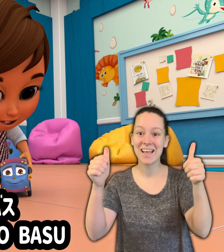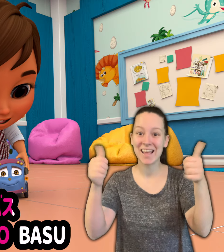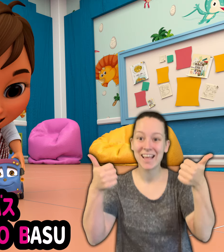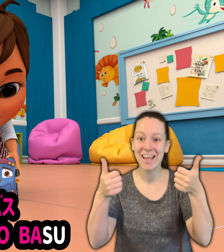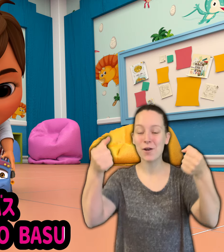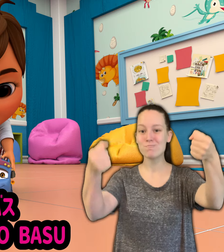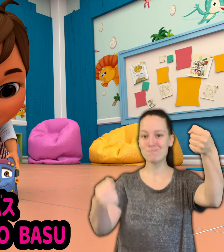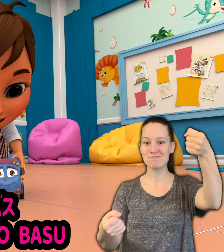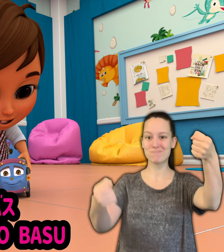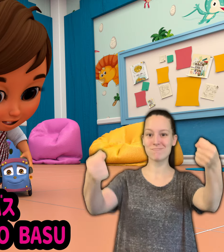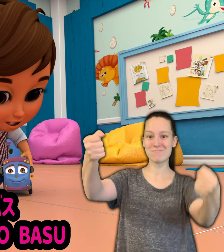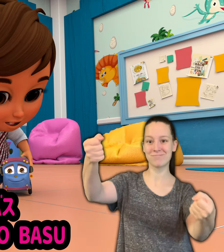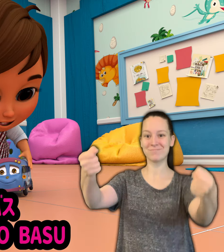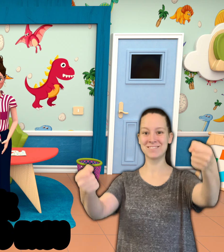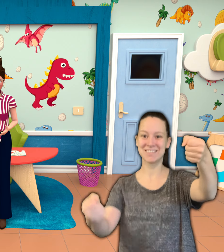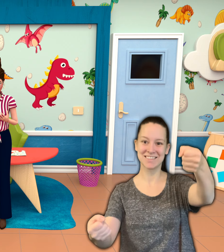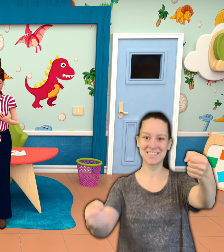の